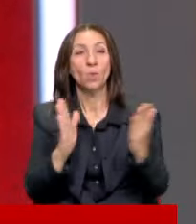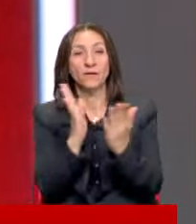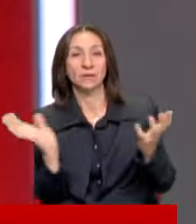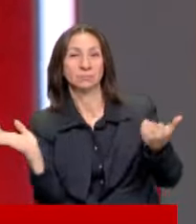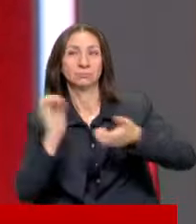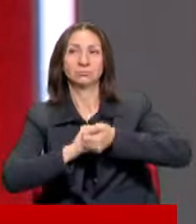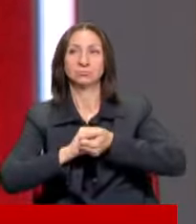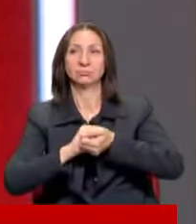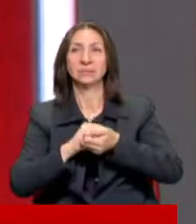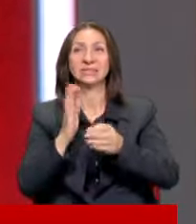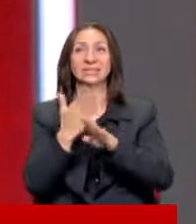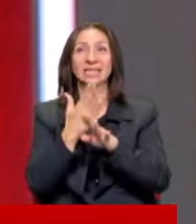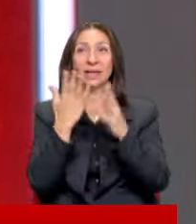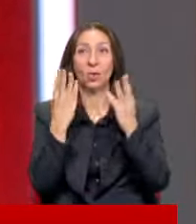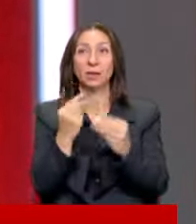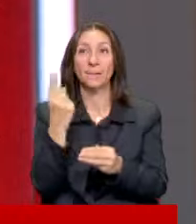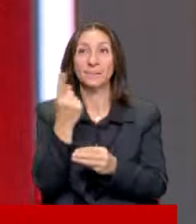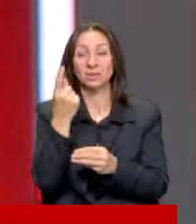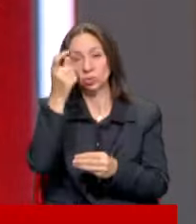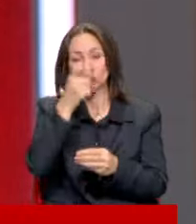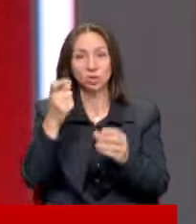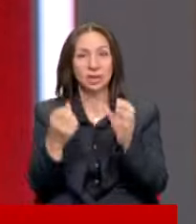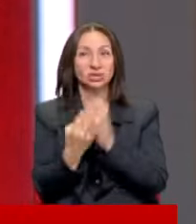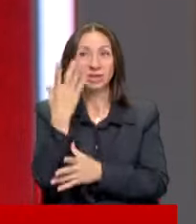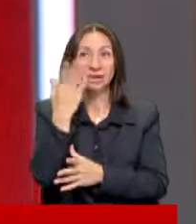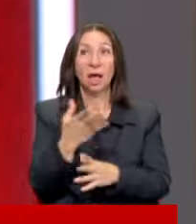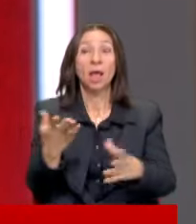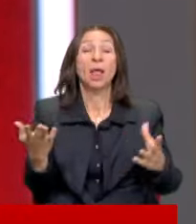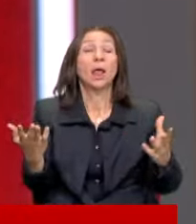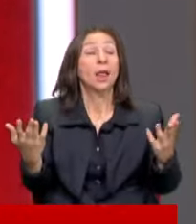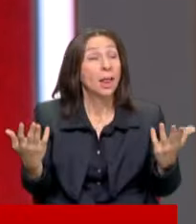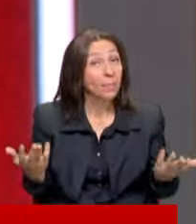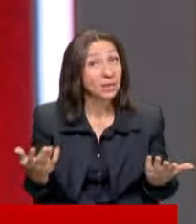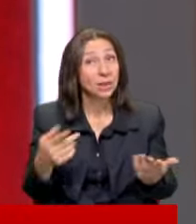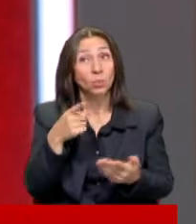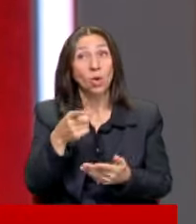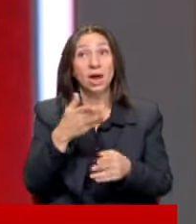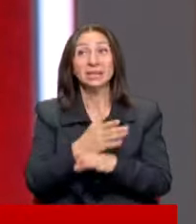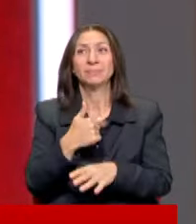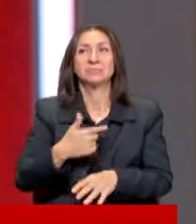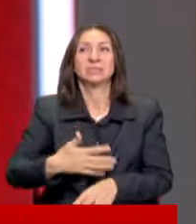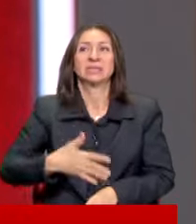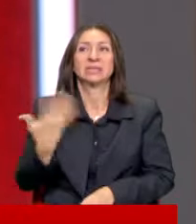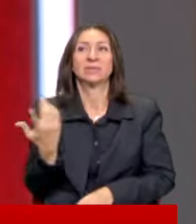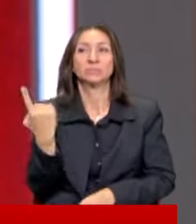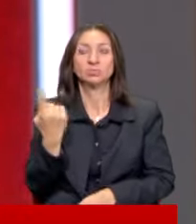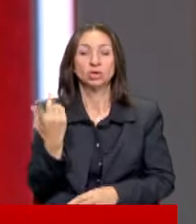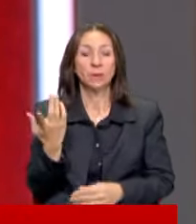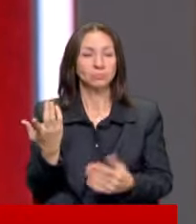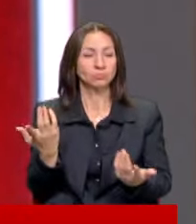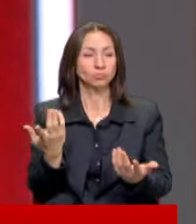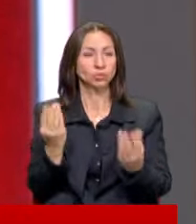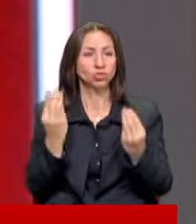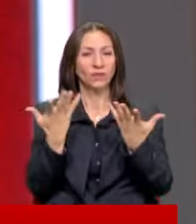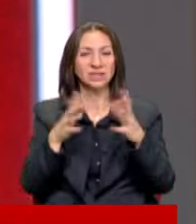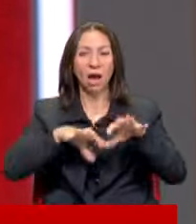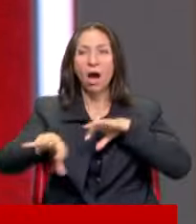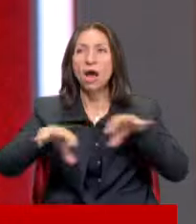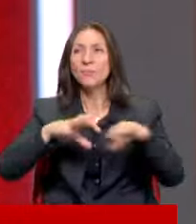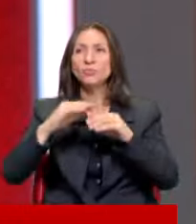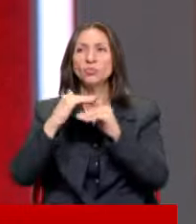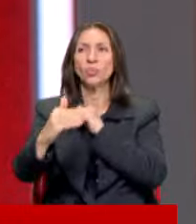arada olmasını sağlayan bir Türkiye yarattı Elbette bu aslında bizim istemediğimiz bir durum yani o kadar